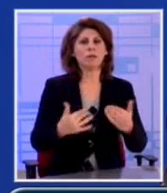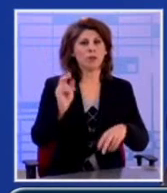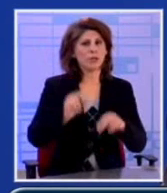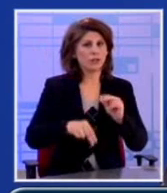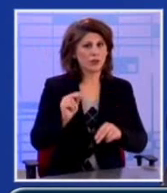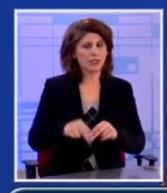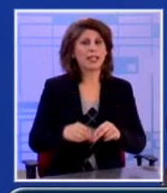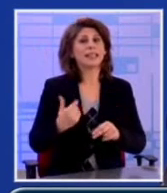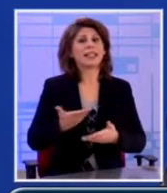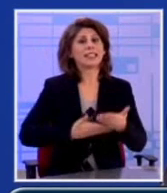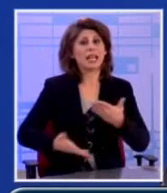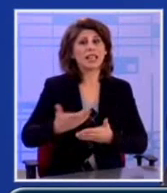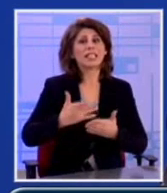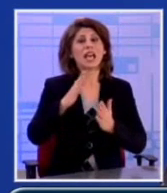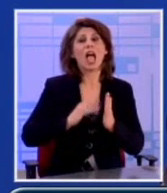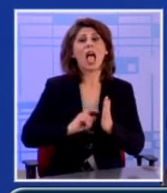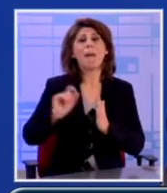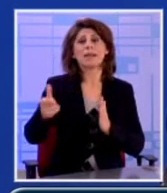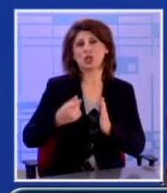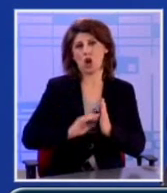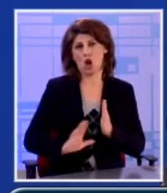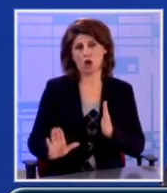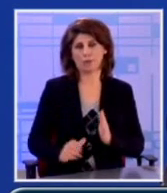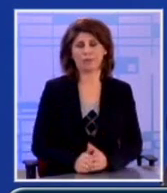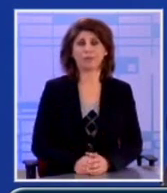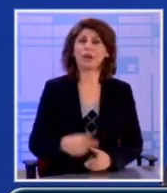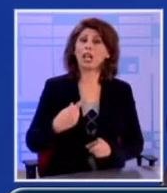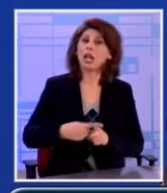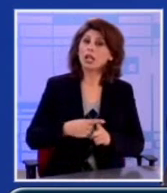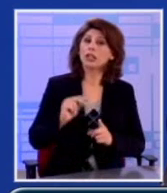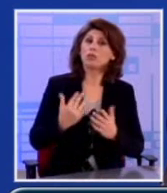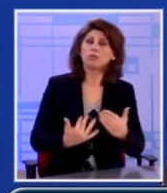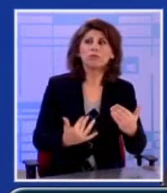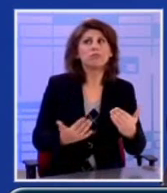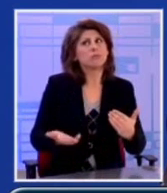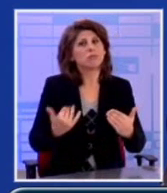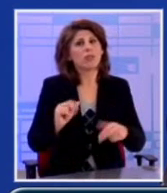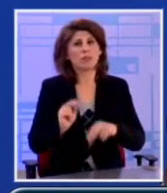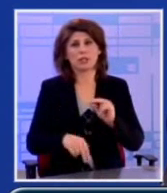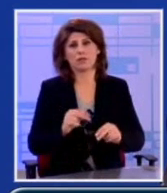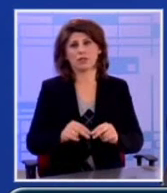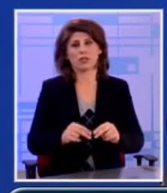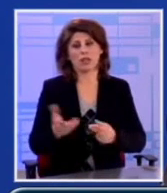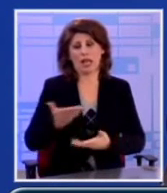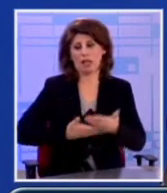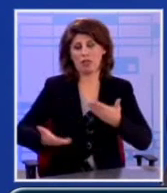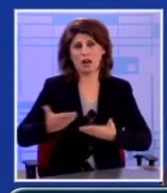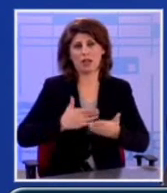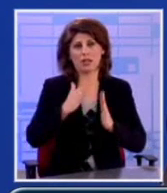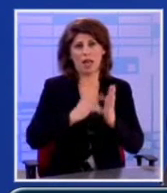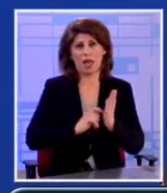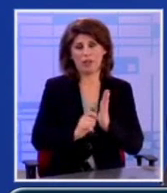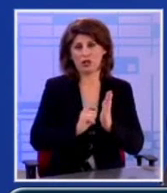ήταν η ανταλλαγή επιστολών. Η Ελληνική Βουλή δεν ψηφίζει επί ανταλλαγής